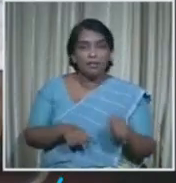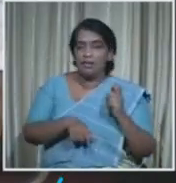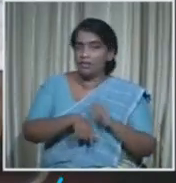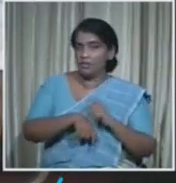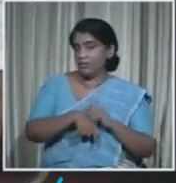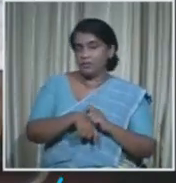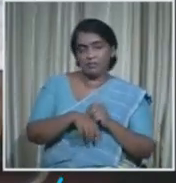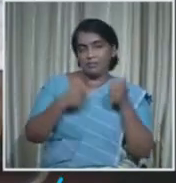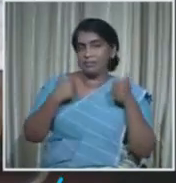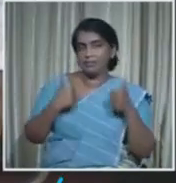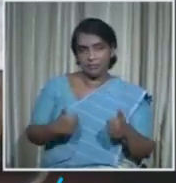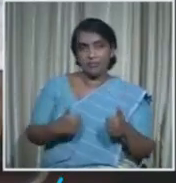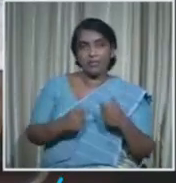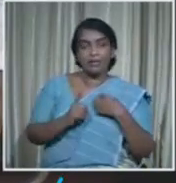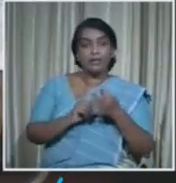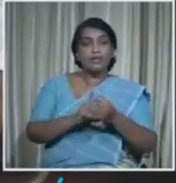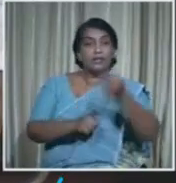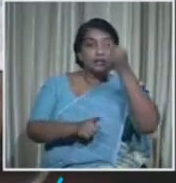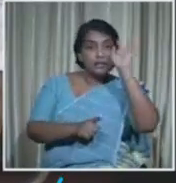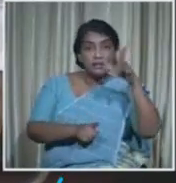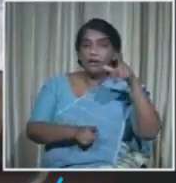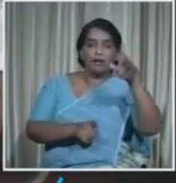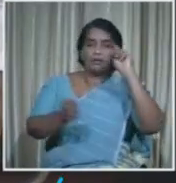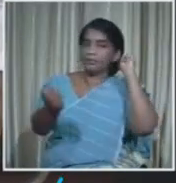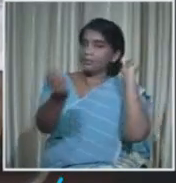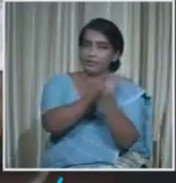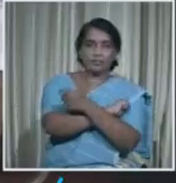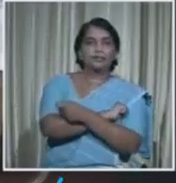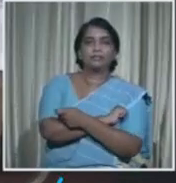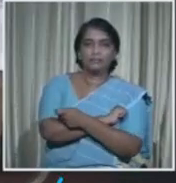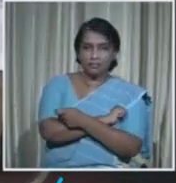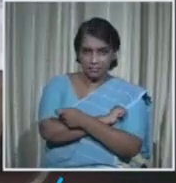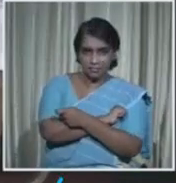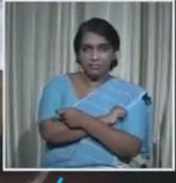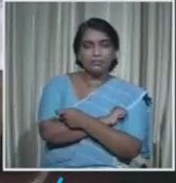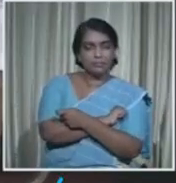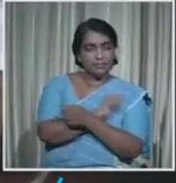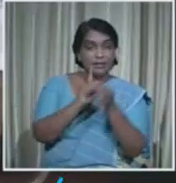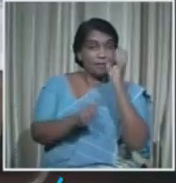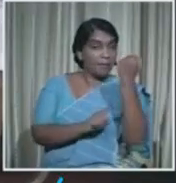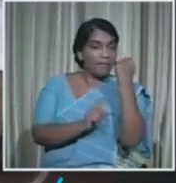එළඹිලා තිබෙනවා විධායක ජනාධිපති ක්‍රමය වෙනස් කරන්න